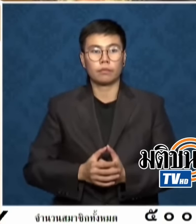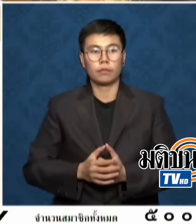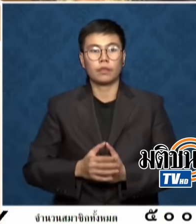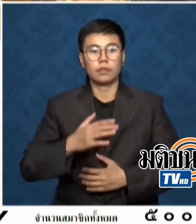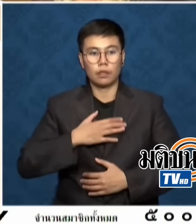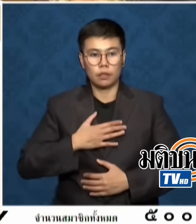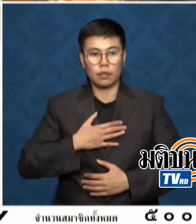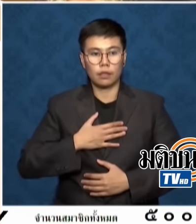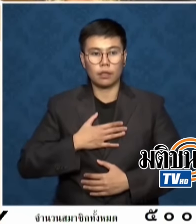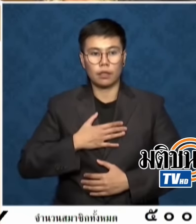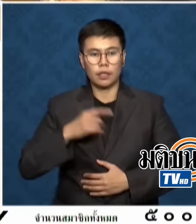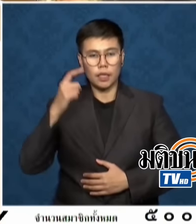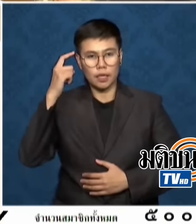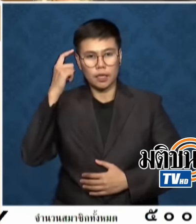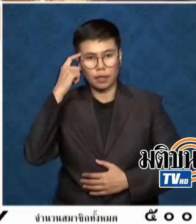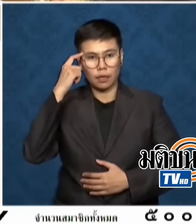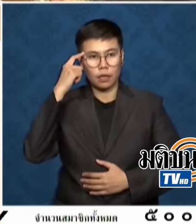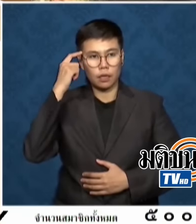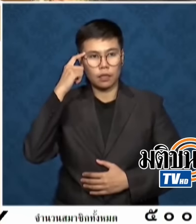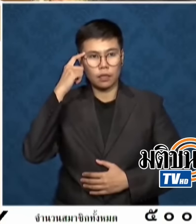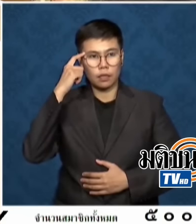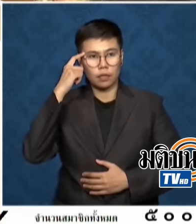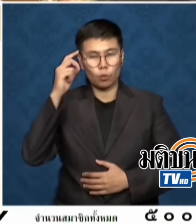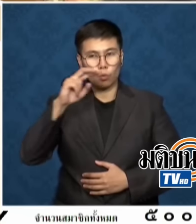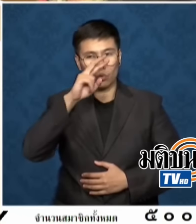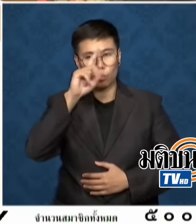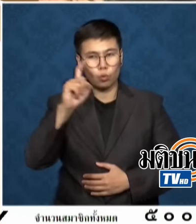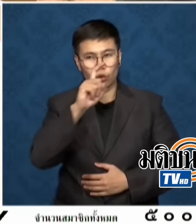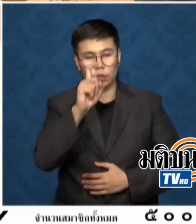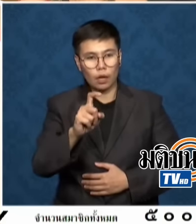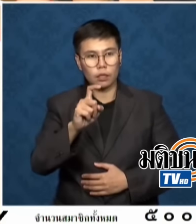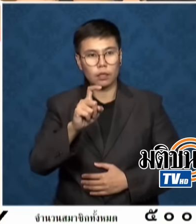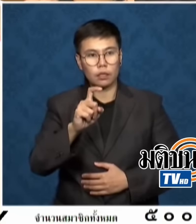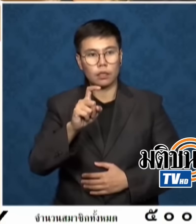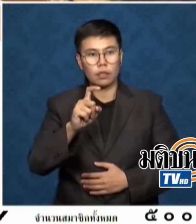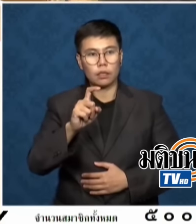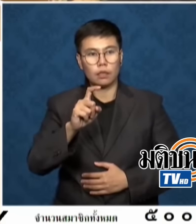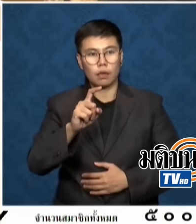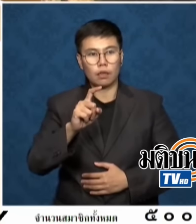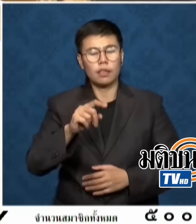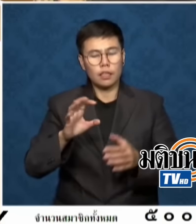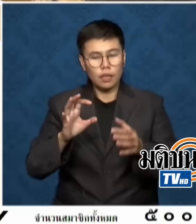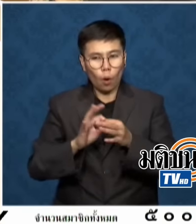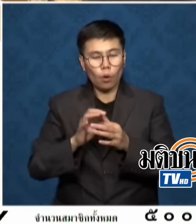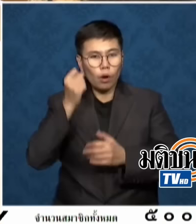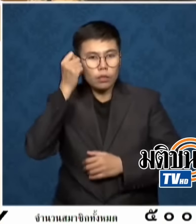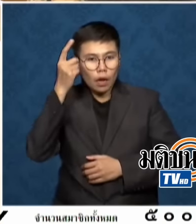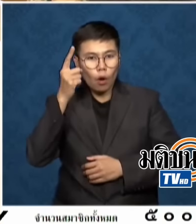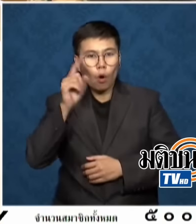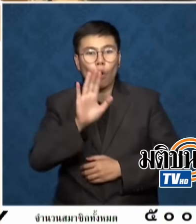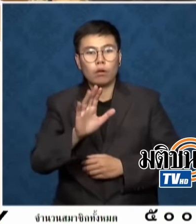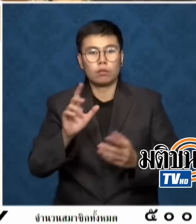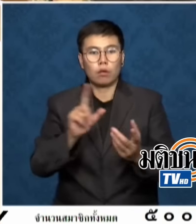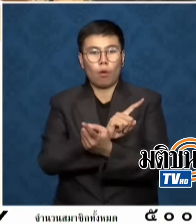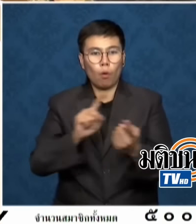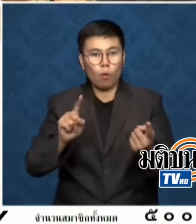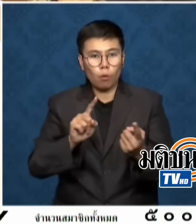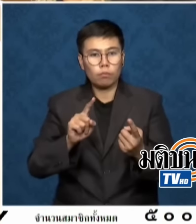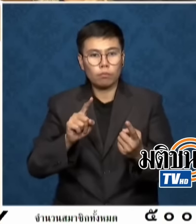ดิฉันก็ยังคงติดใจอยู่กับการสร้างความเข้าใจของสังคมว่